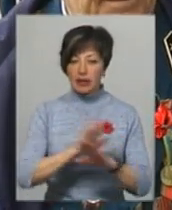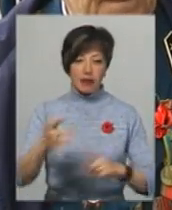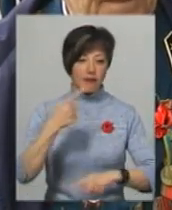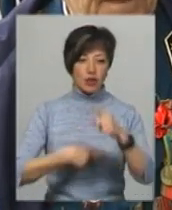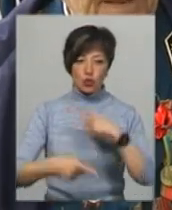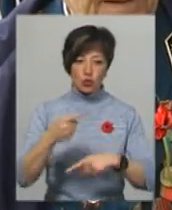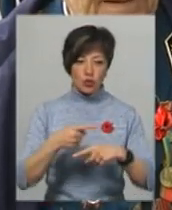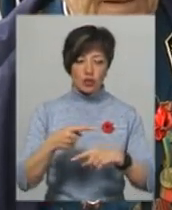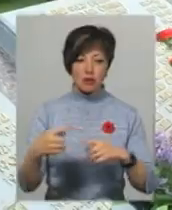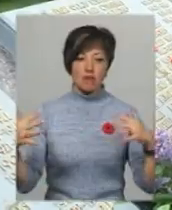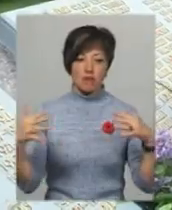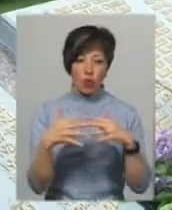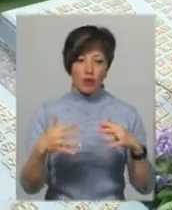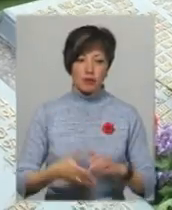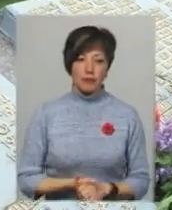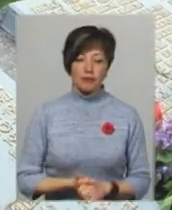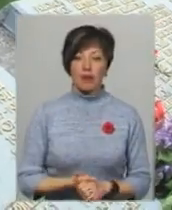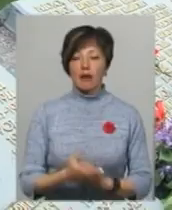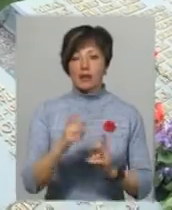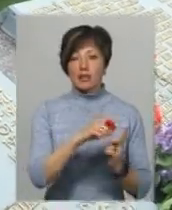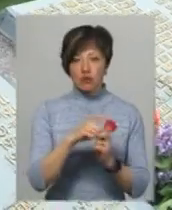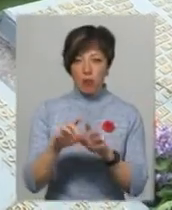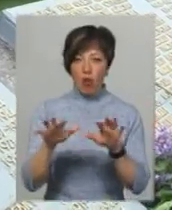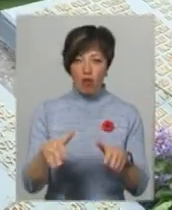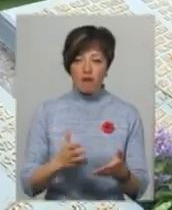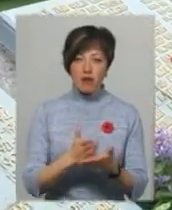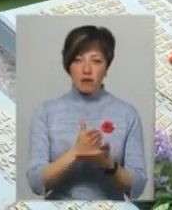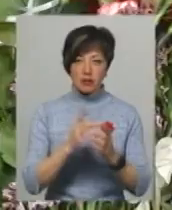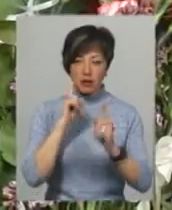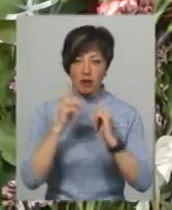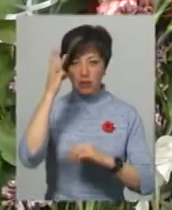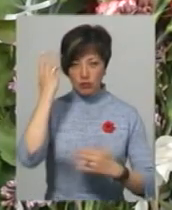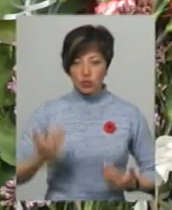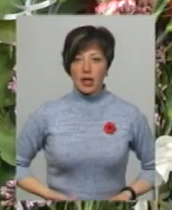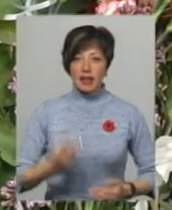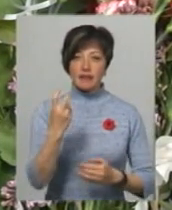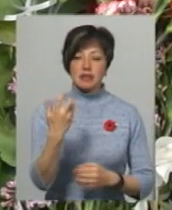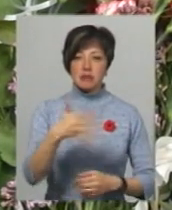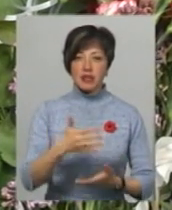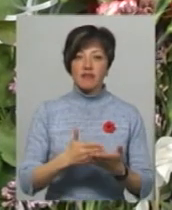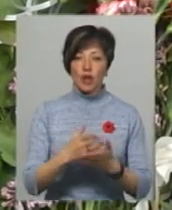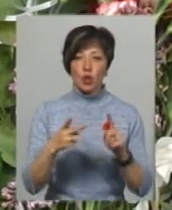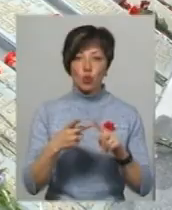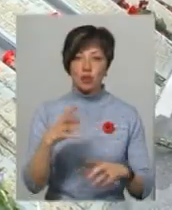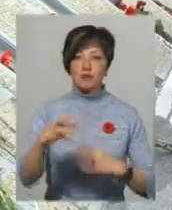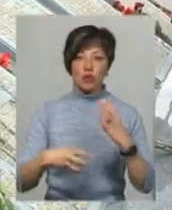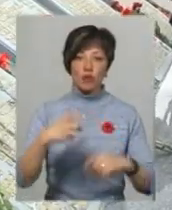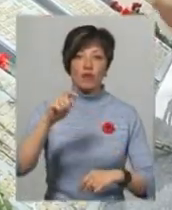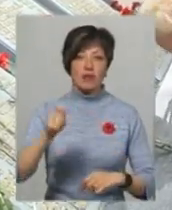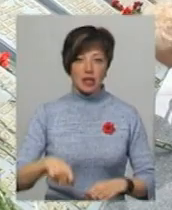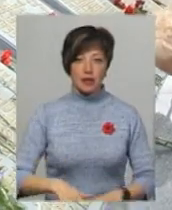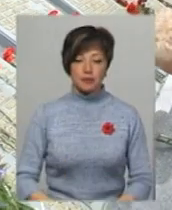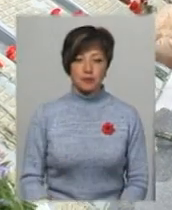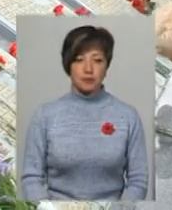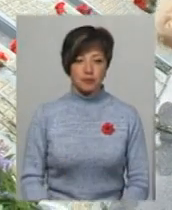вернулися із полів бит. За словами Володимира Купратого, нині у Хмельницькому проживає 250 ветеранів Другої світової війни.